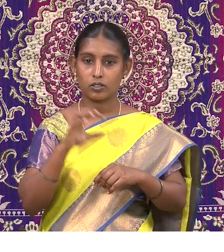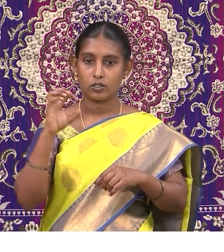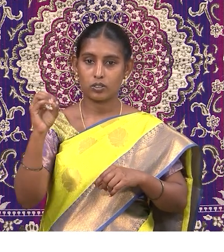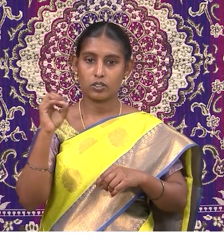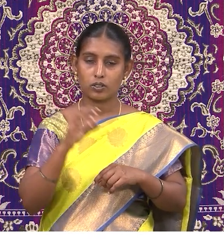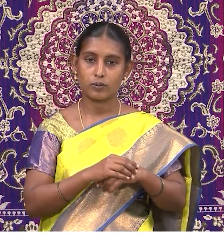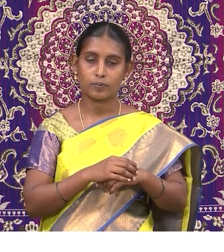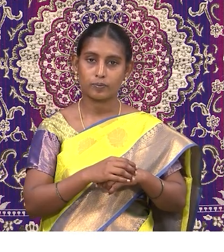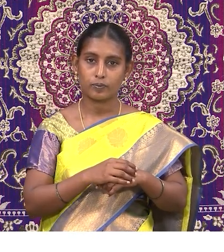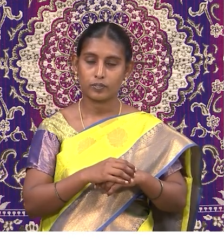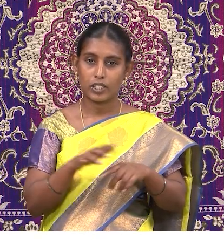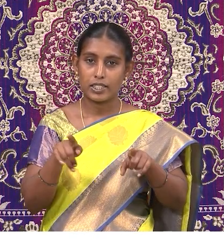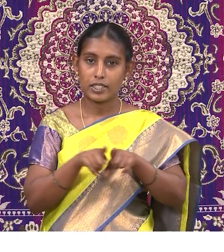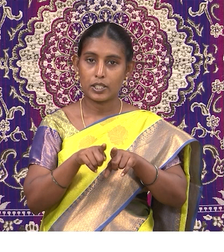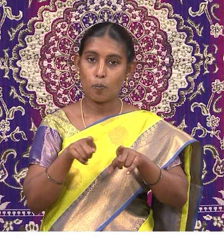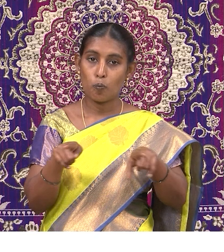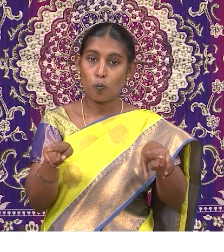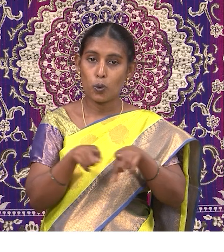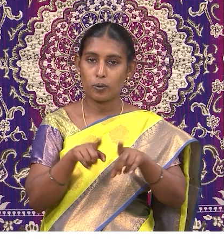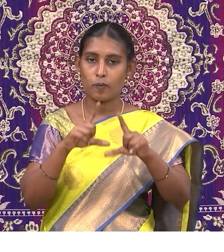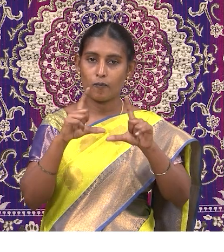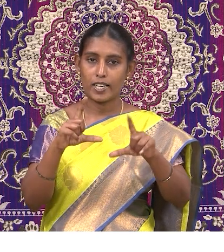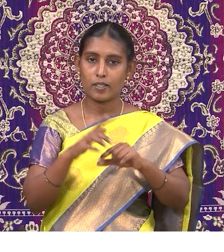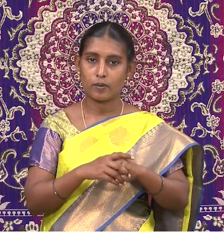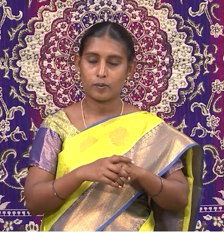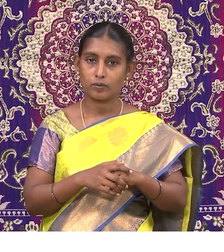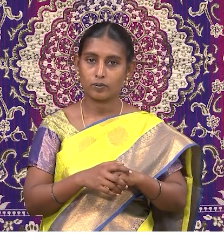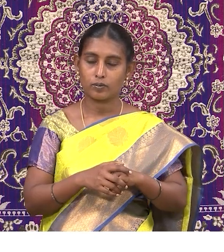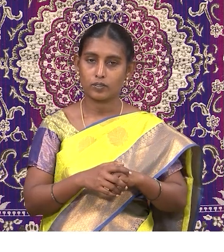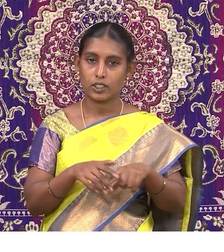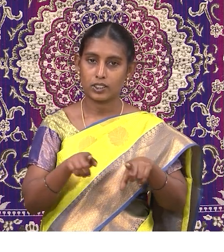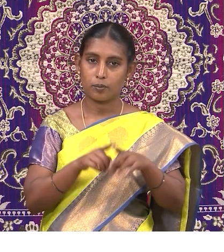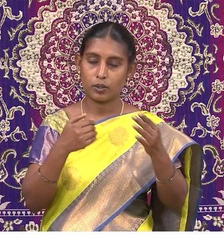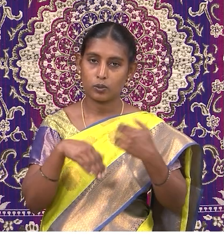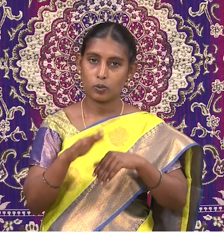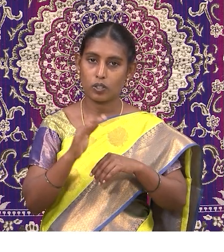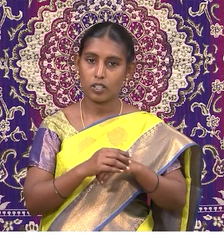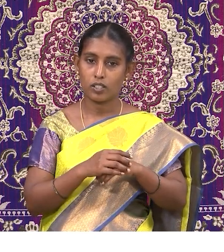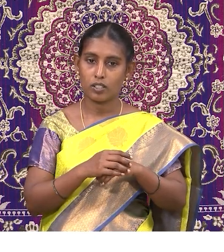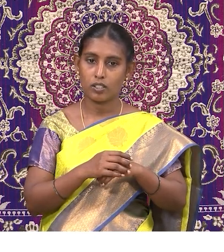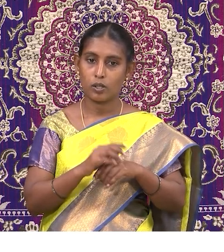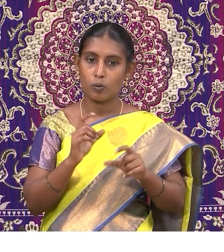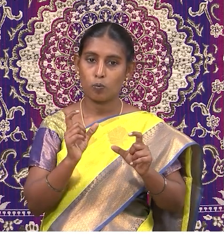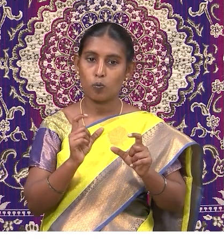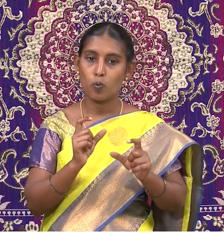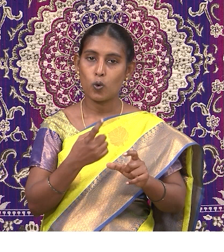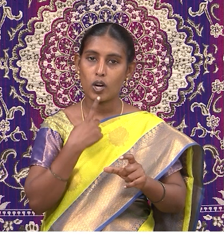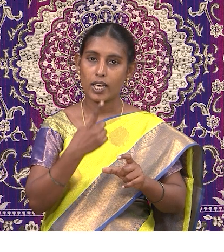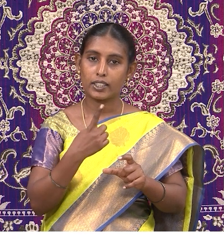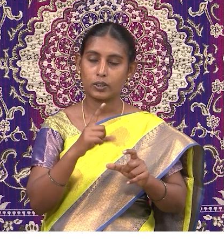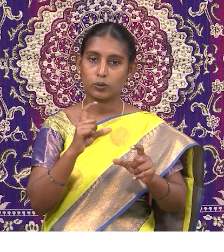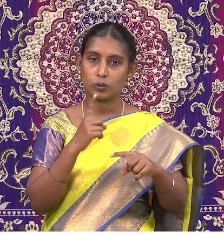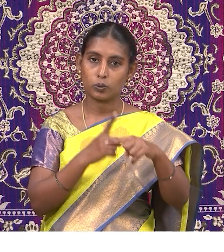+0. இதுதான் பொது வடிவமாக சென்ற வகுப்பிலே நான் கூறியிருந்தேன். இதில் அந்த மூலங்களின் கூடுதலை நாம் பிரதியிட